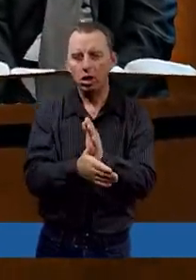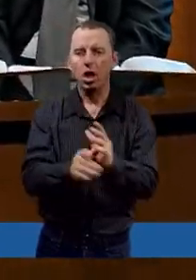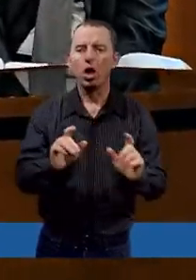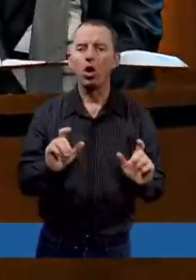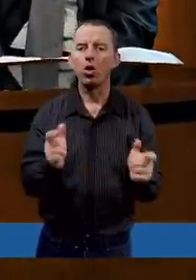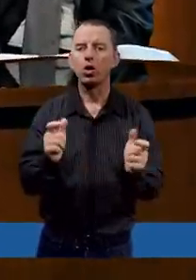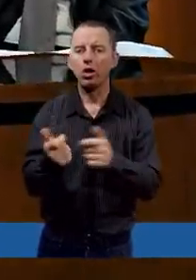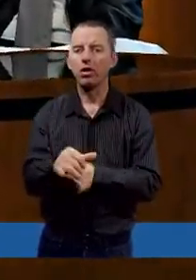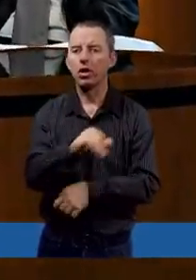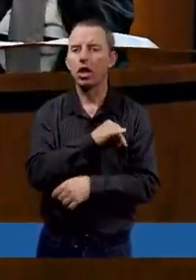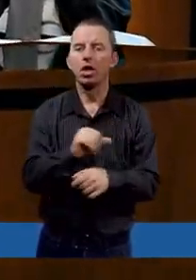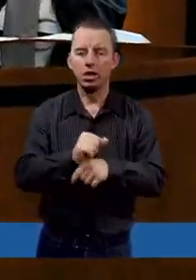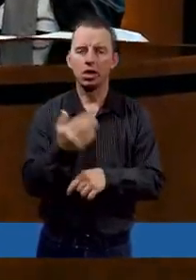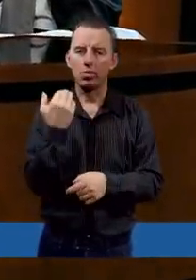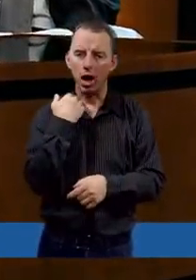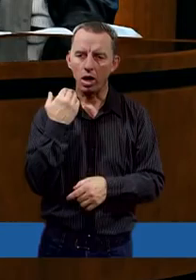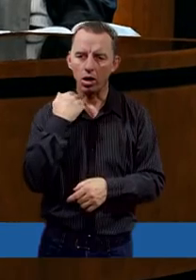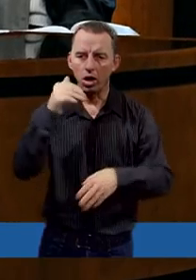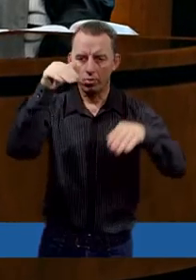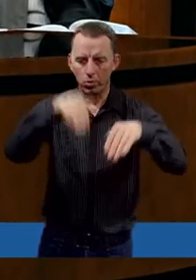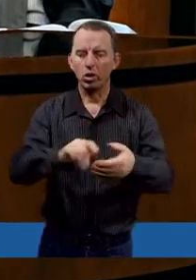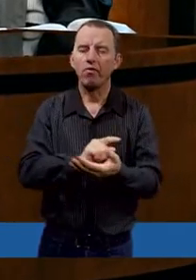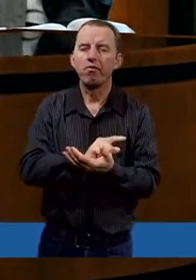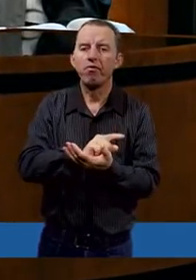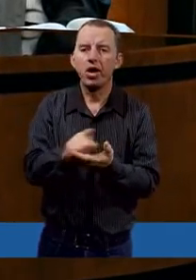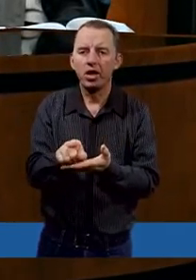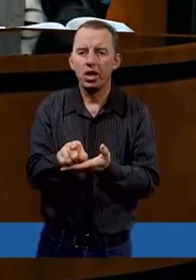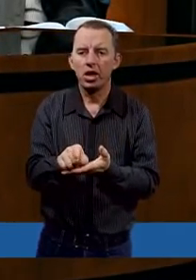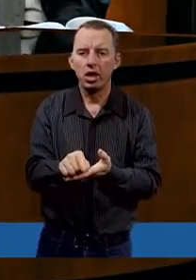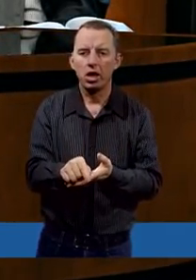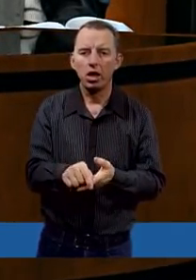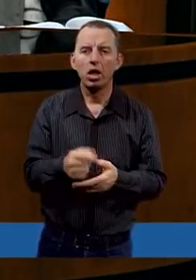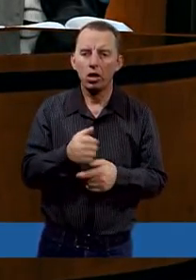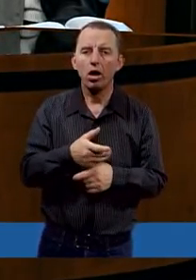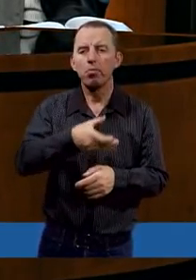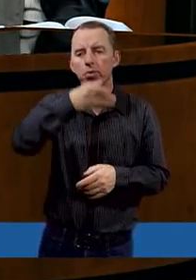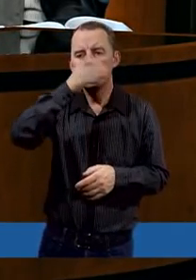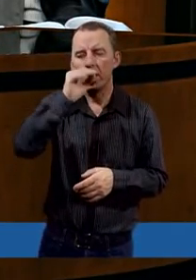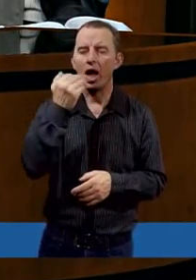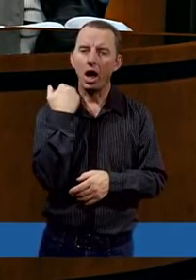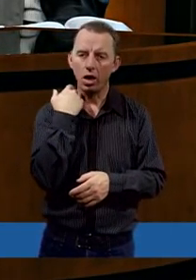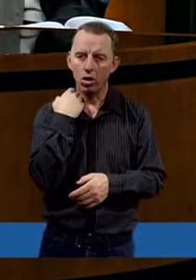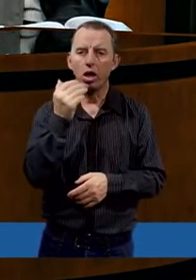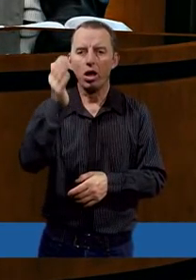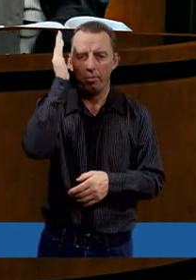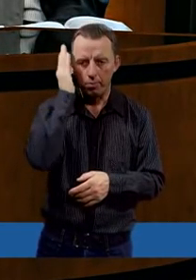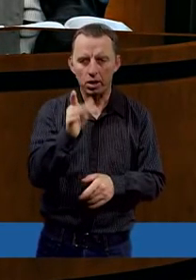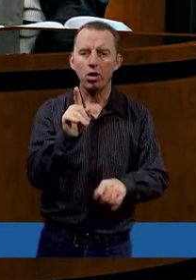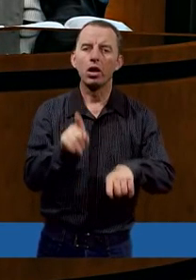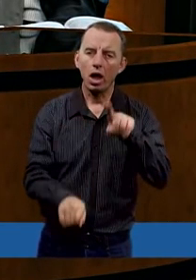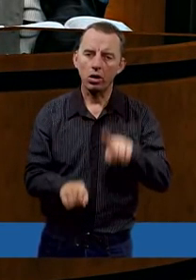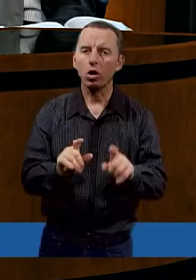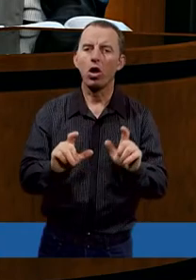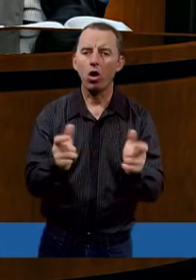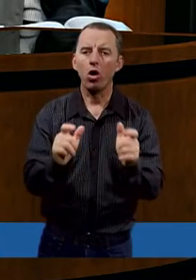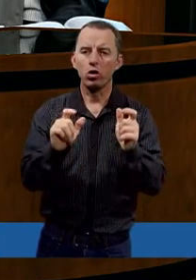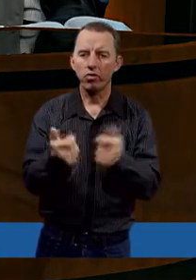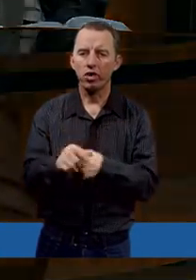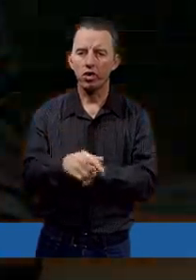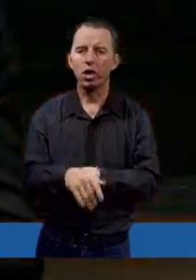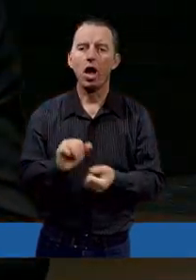jestem alkoholikiem, to wiadomo, że w wyniku tego, że piję alkohol, to będą jakby naturalne konsekwencje tego, które na mnie się